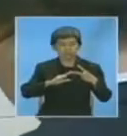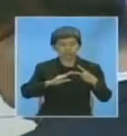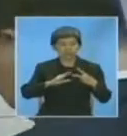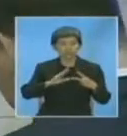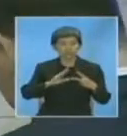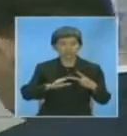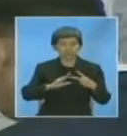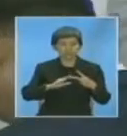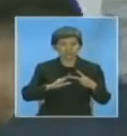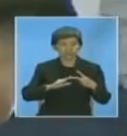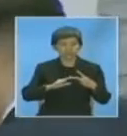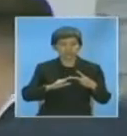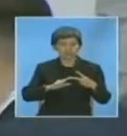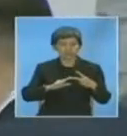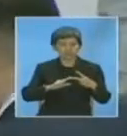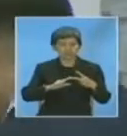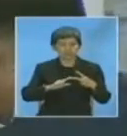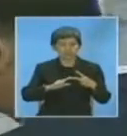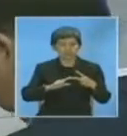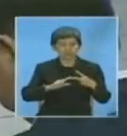สุรชัย